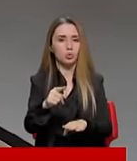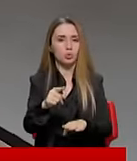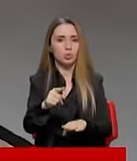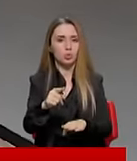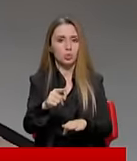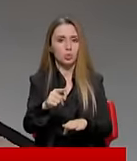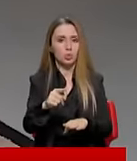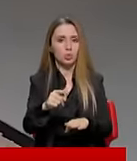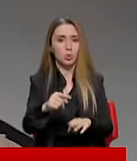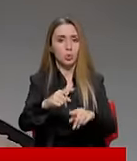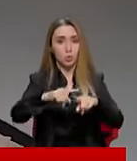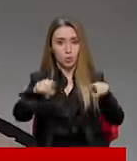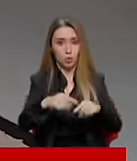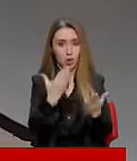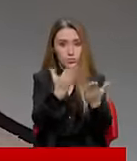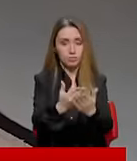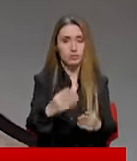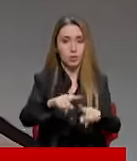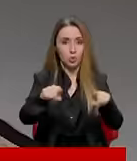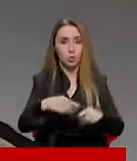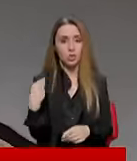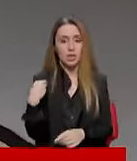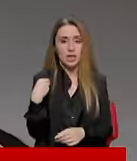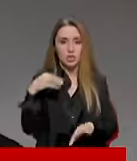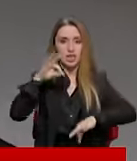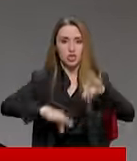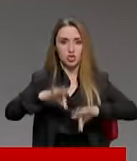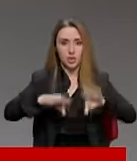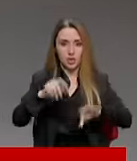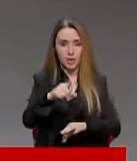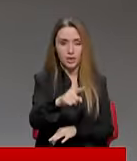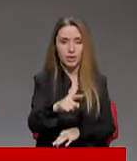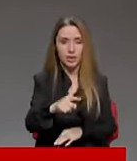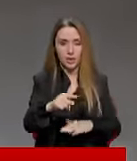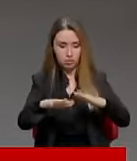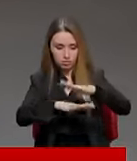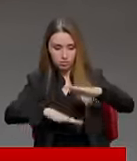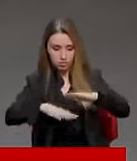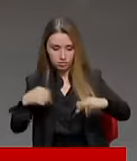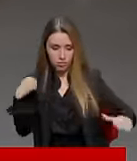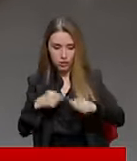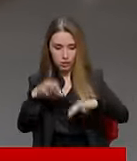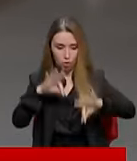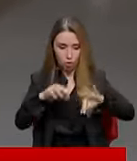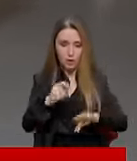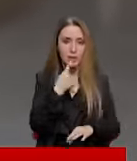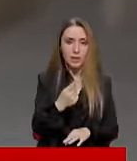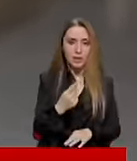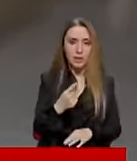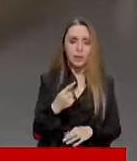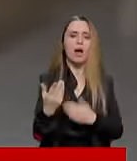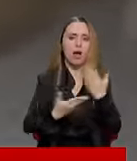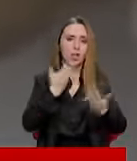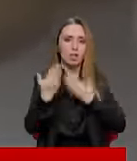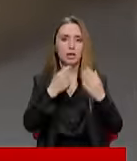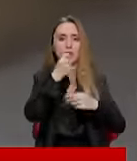e kurula verdik ancak kurul yeni bir jeoradar incelemesiyle yerin altını Bir daha kontrol edin dedi şöyle tarif